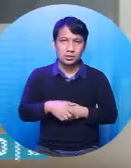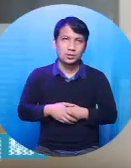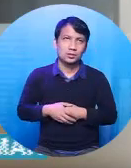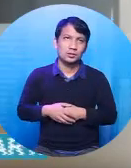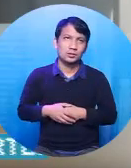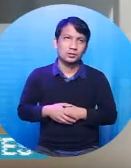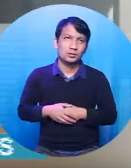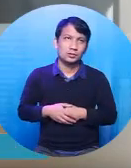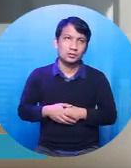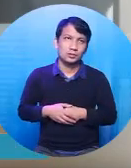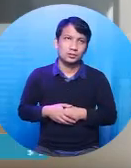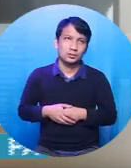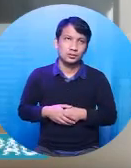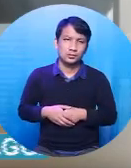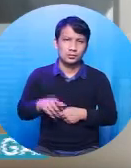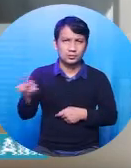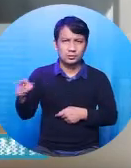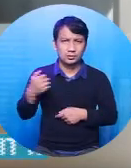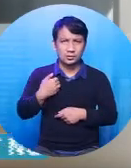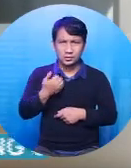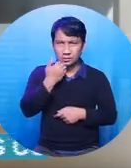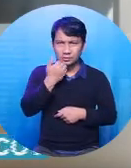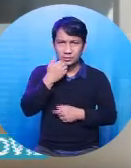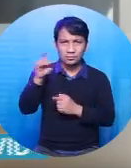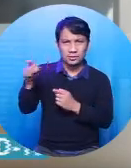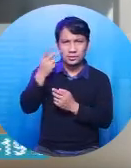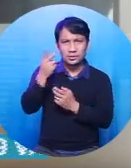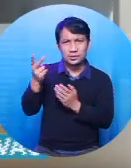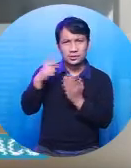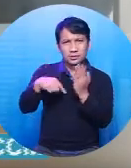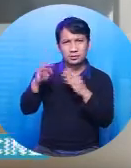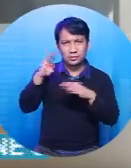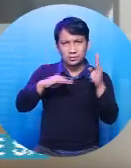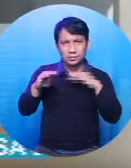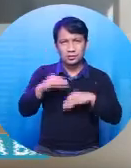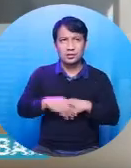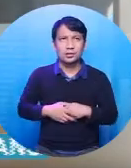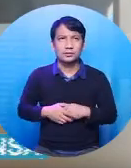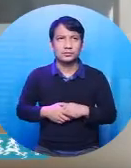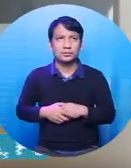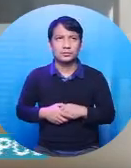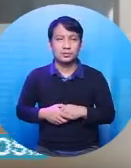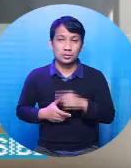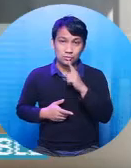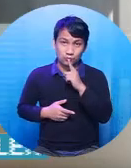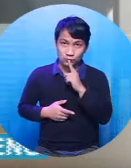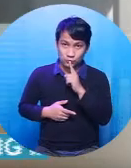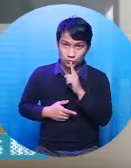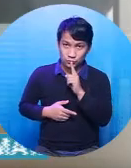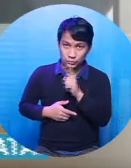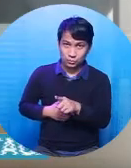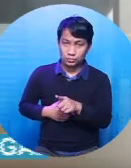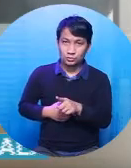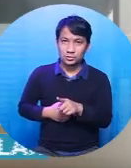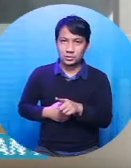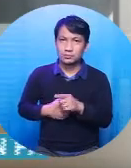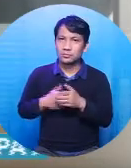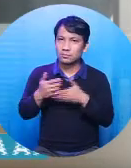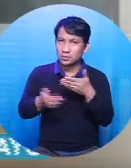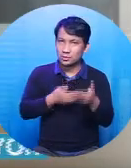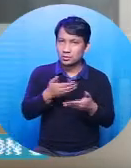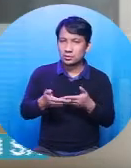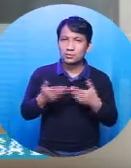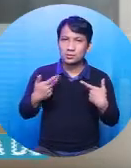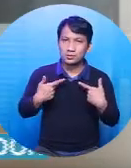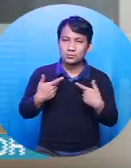ma'am, ma'am, nakikita rin akong problema sa iyo eh. Okay? Ma'am, kung talagang gusto mo, may mga paraan. Kung